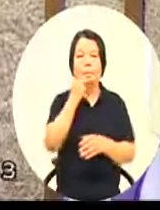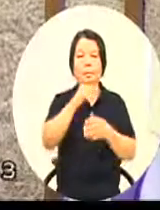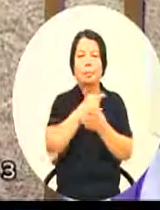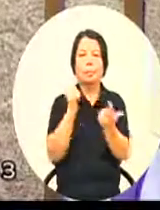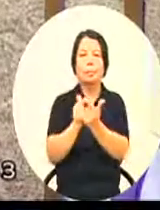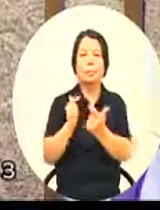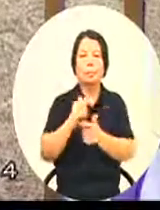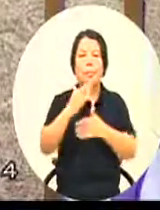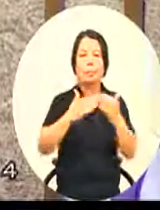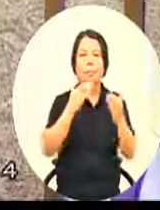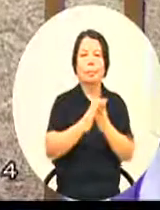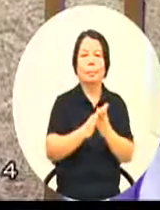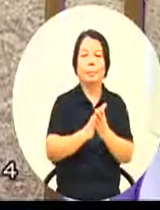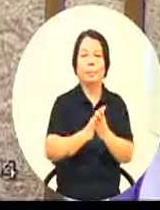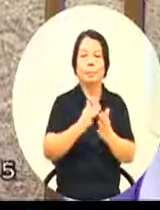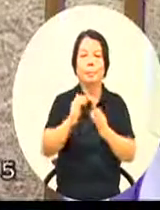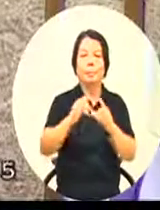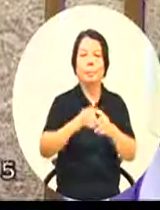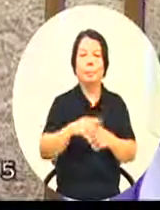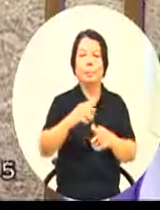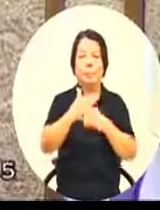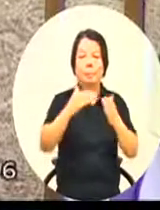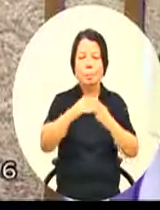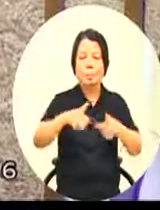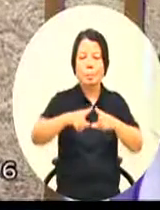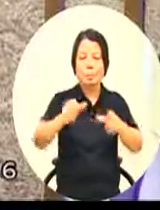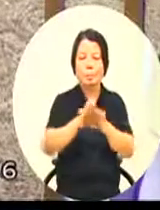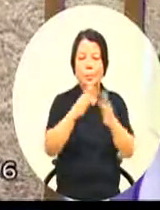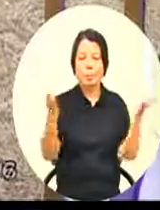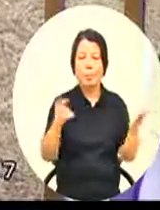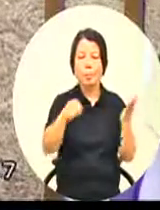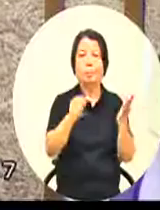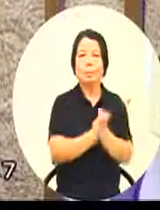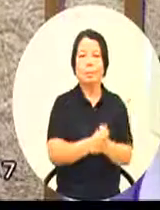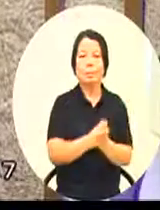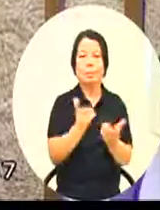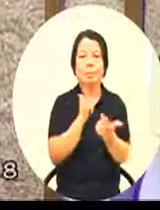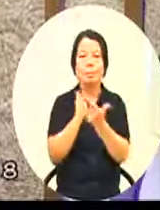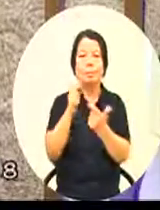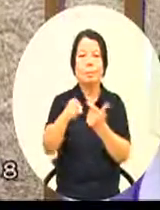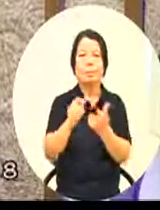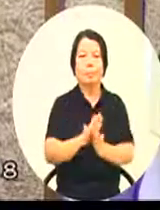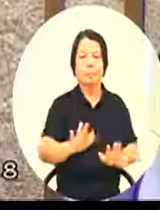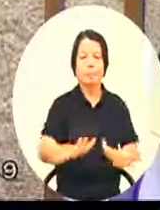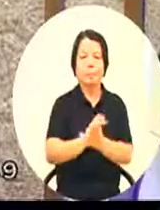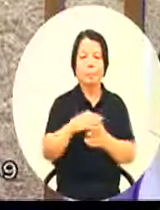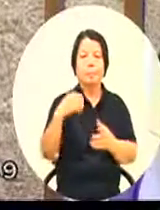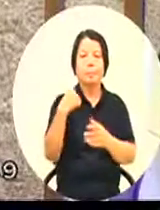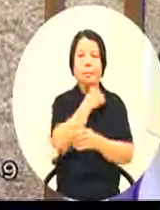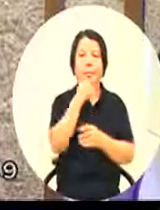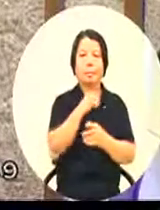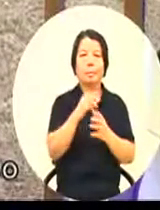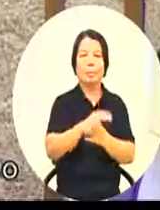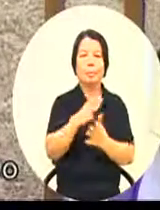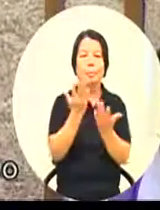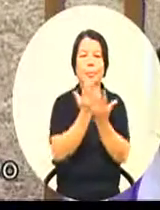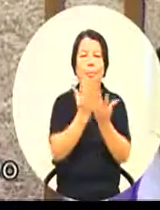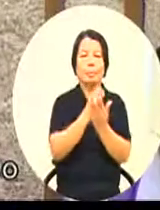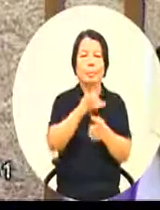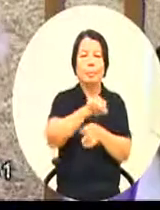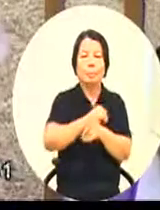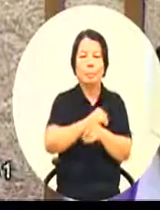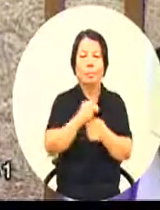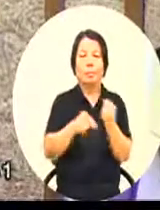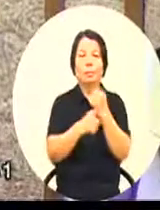我们学校校园开放时间来处理。那基本上这个部分都是依照我们现在目前台湾学术网络的一个规范的部